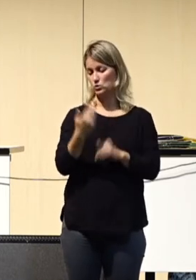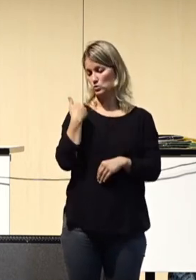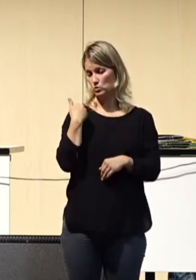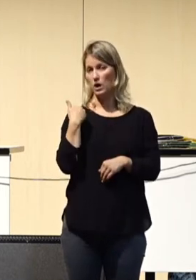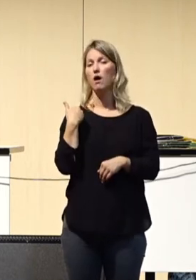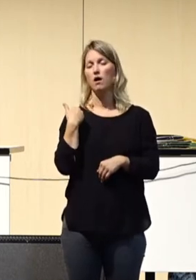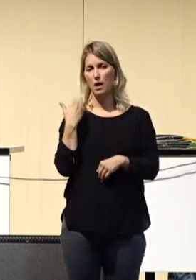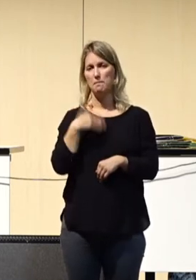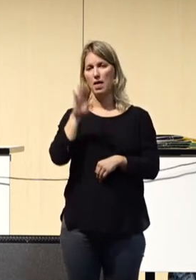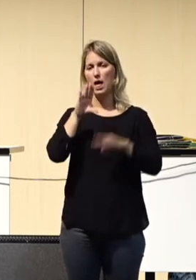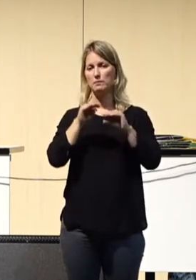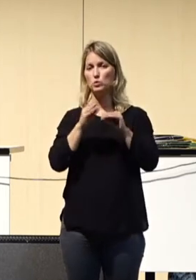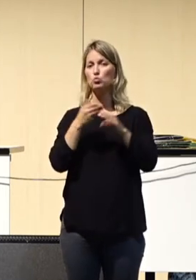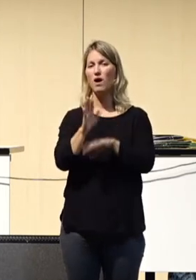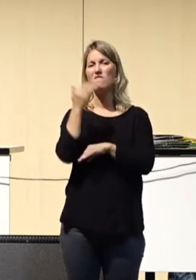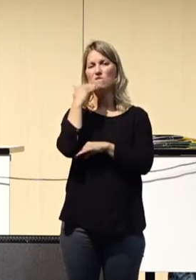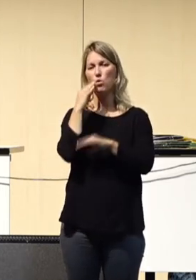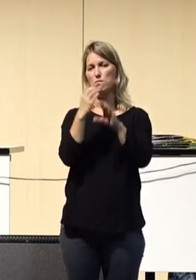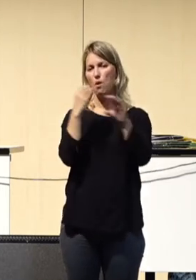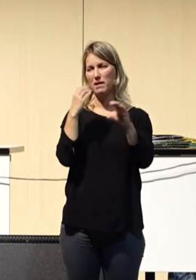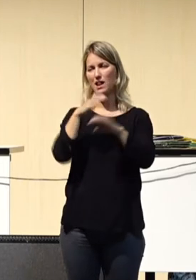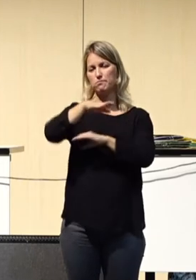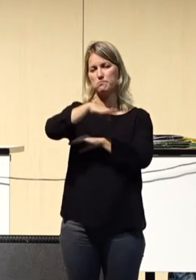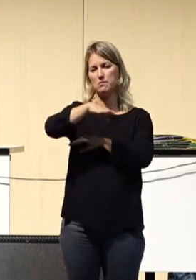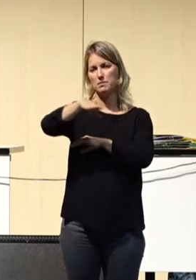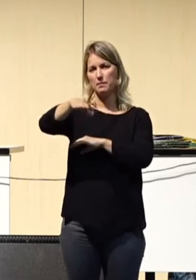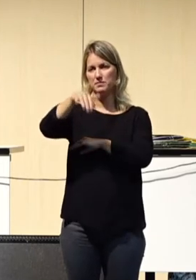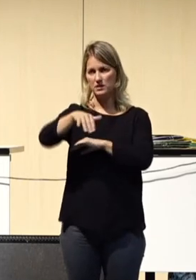deutlich verstärkte Nutzung durch Wohnmobile als sogenannte, also als